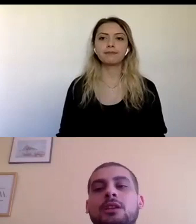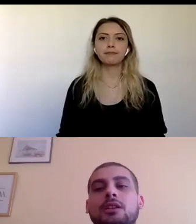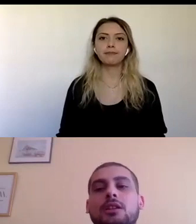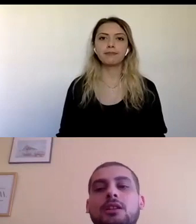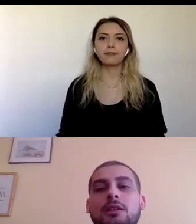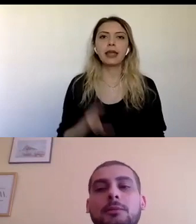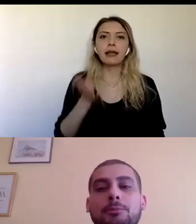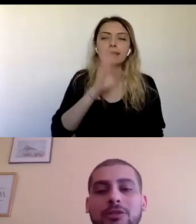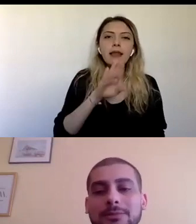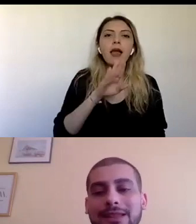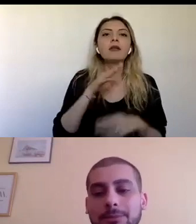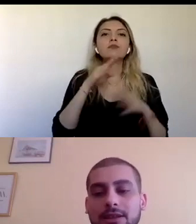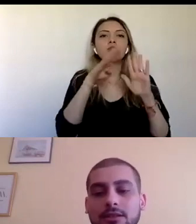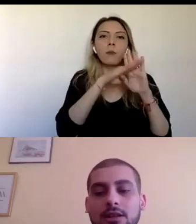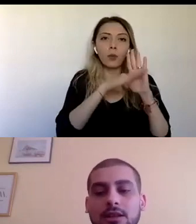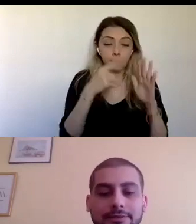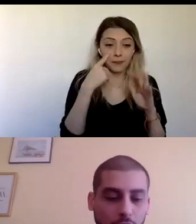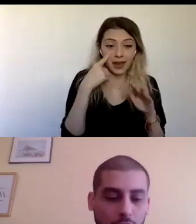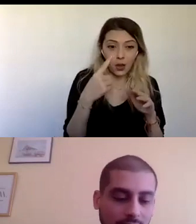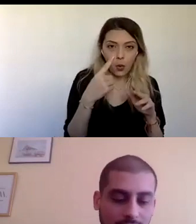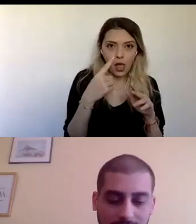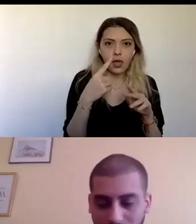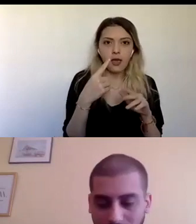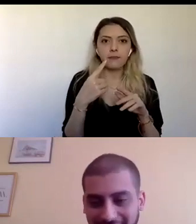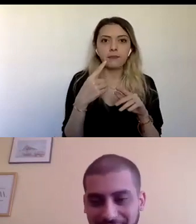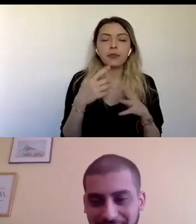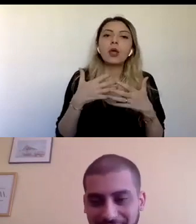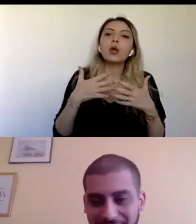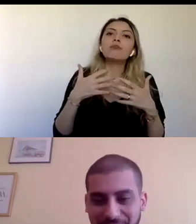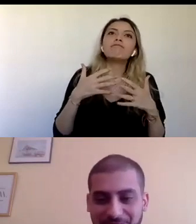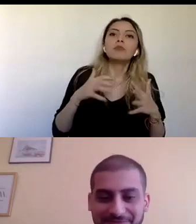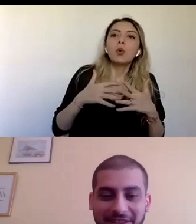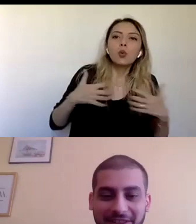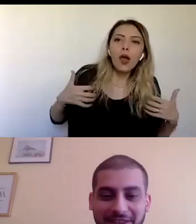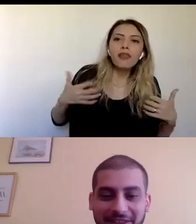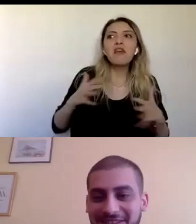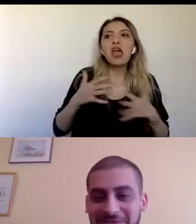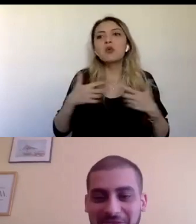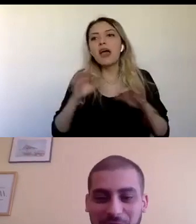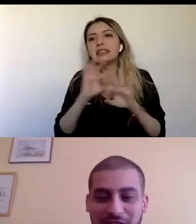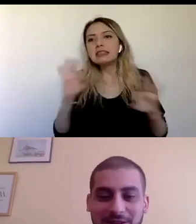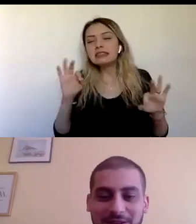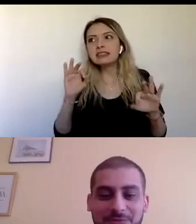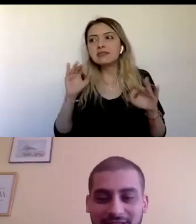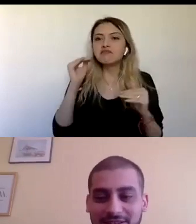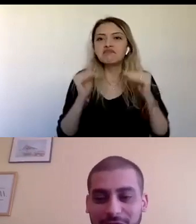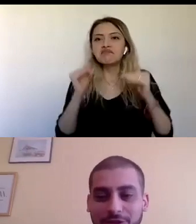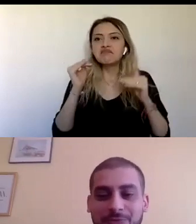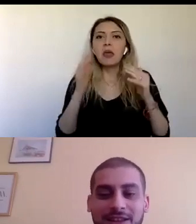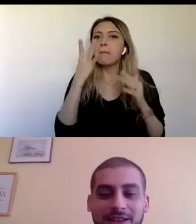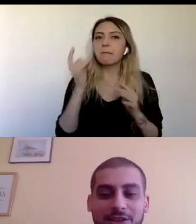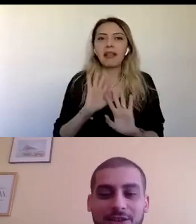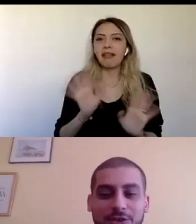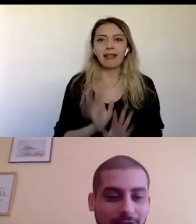kodlu programlar gibi ne güvenli ne güvensiz. Evet, belki istemediğiniz bir cevap oldu ama açıkçası